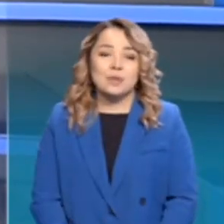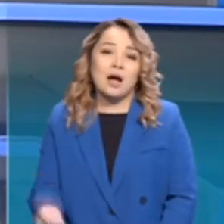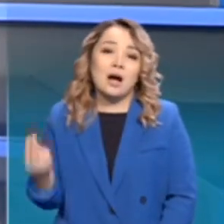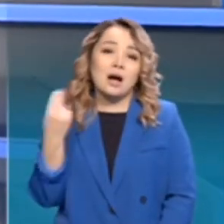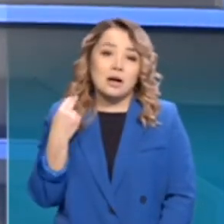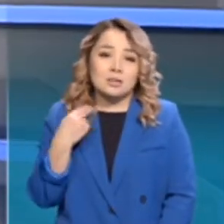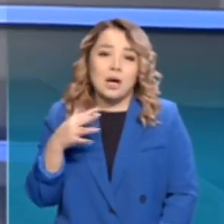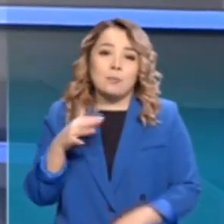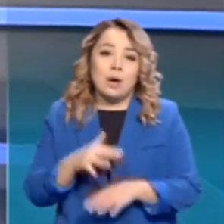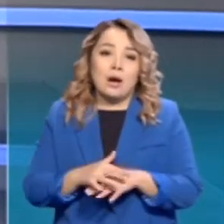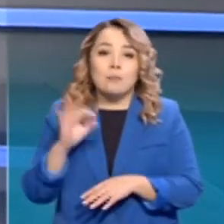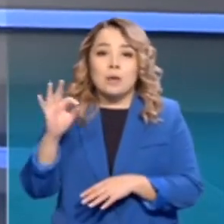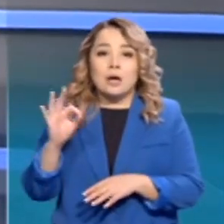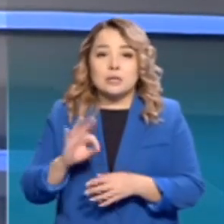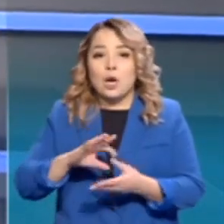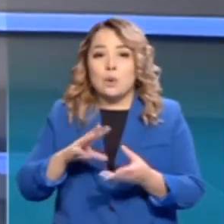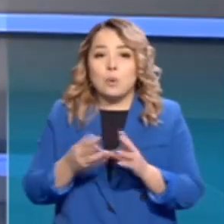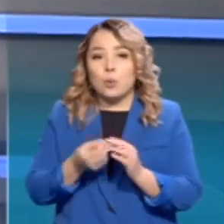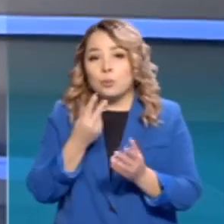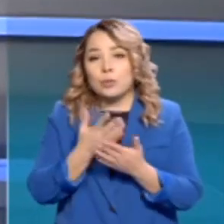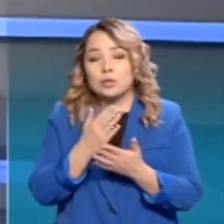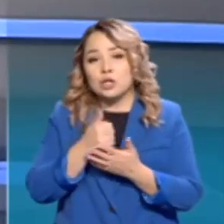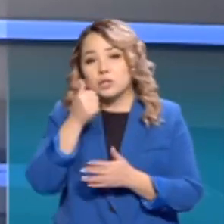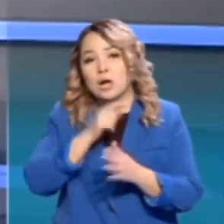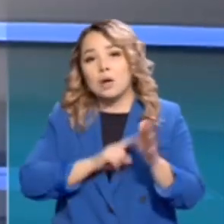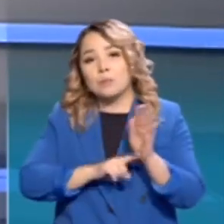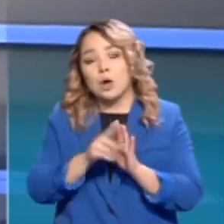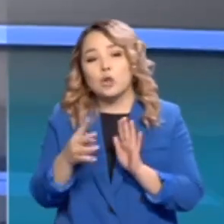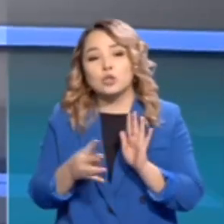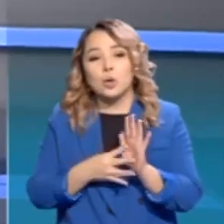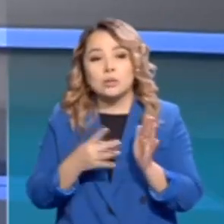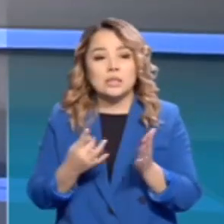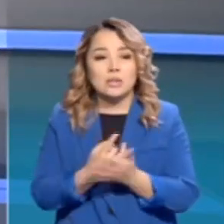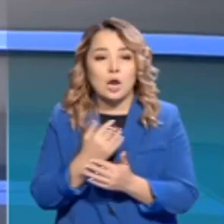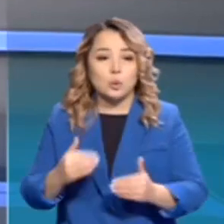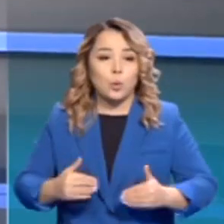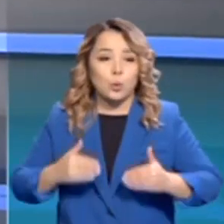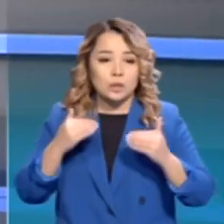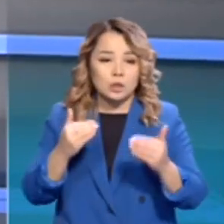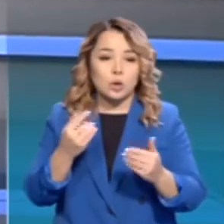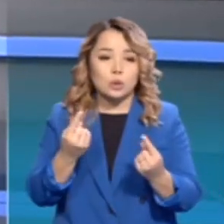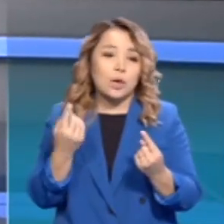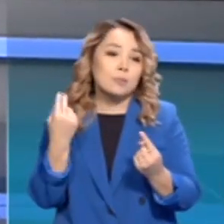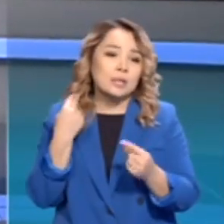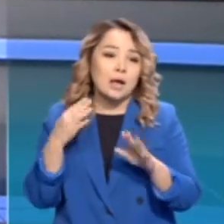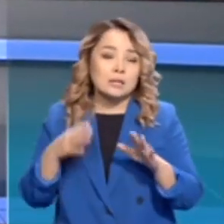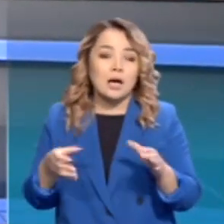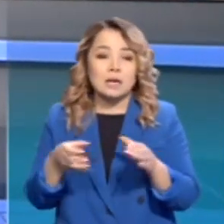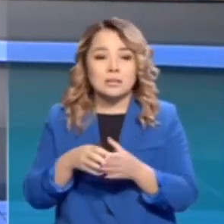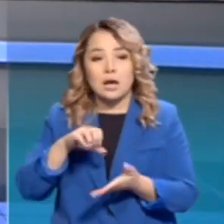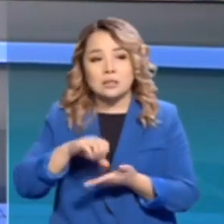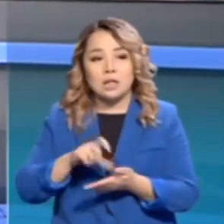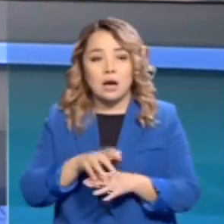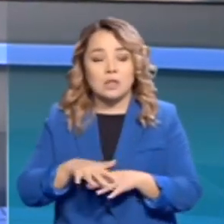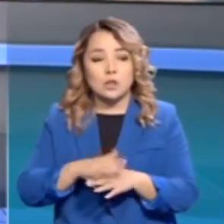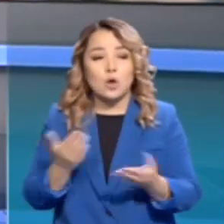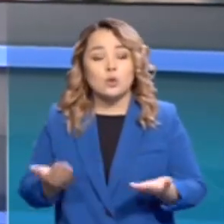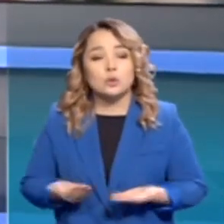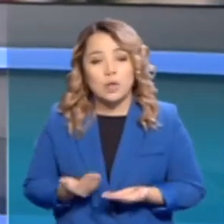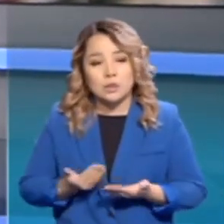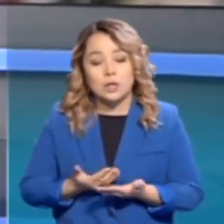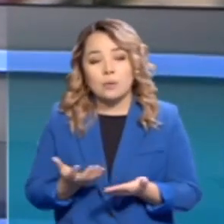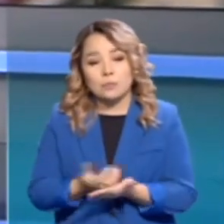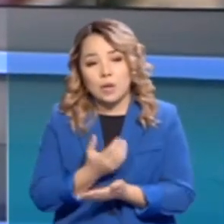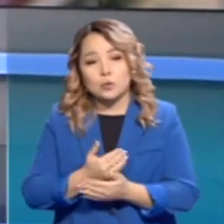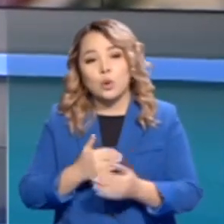Англия банкі пайыздық мөлшерлемені жыл басынан бері 9-шы рет көтерді. Ұлыбританияның бас қаржы институты халықтың күнкөріс деңгейі